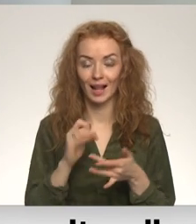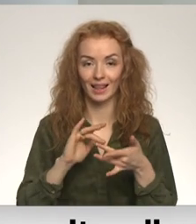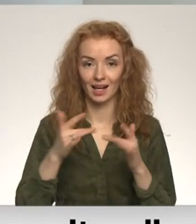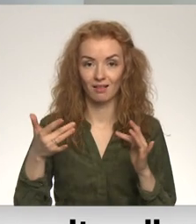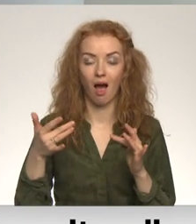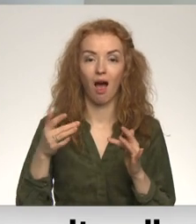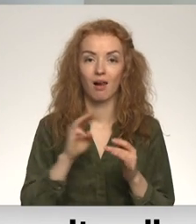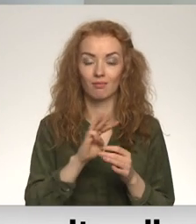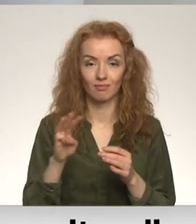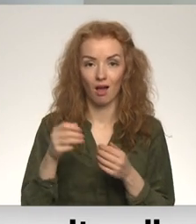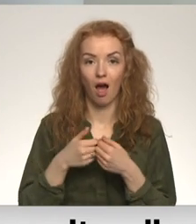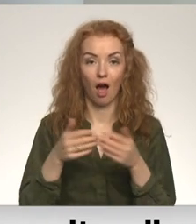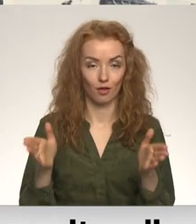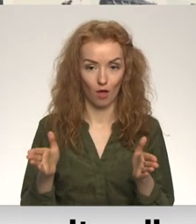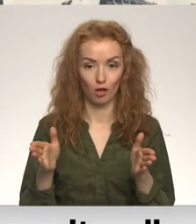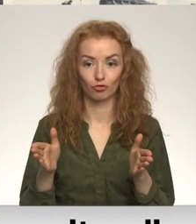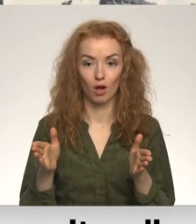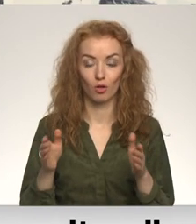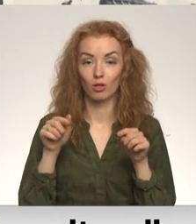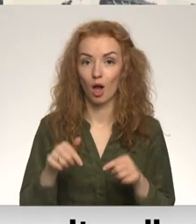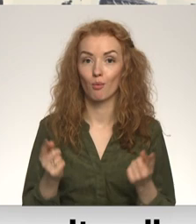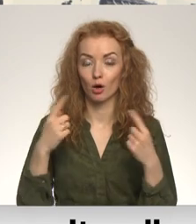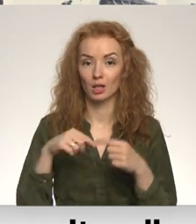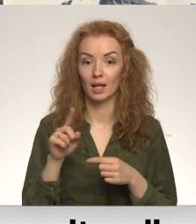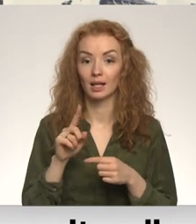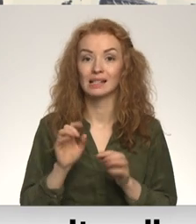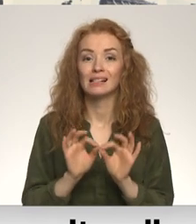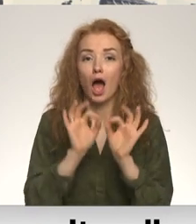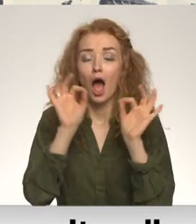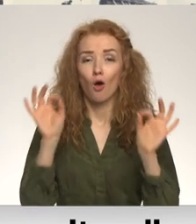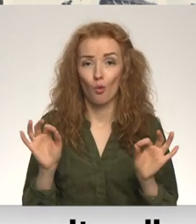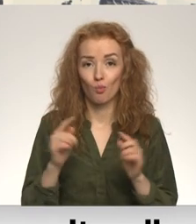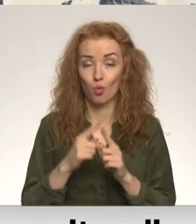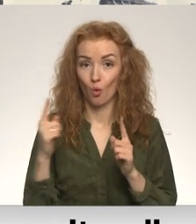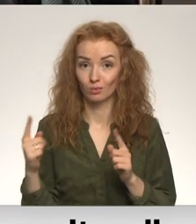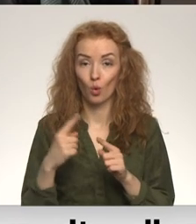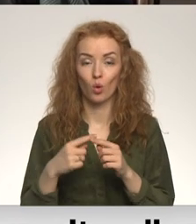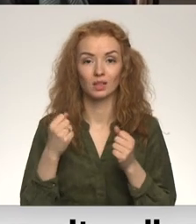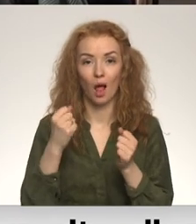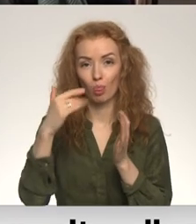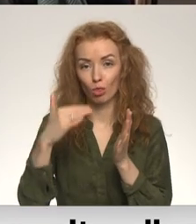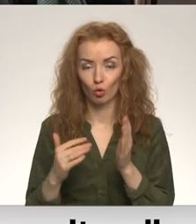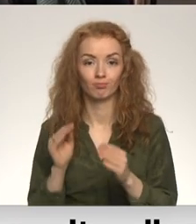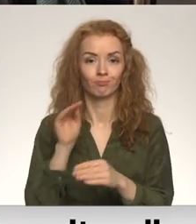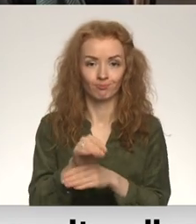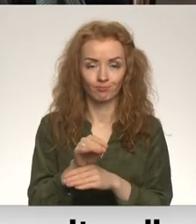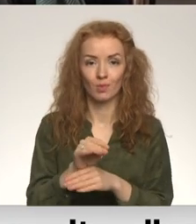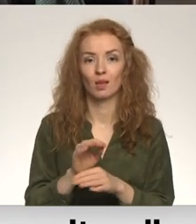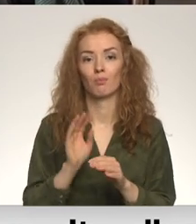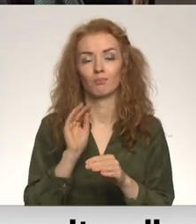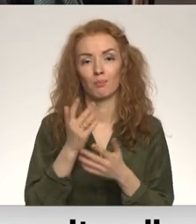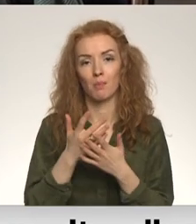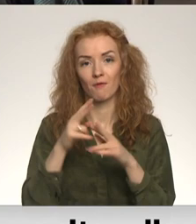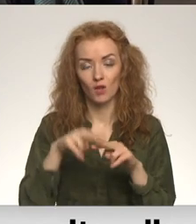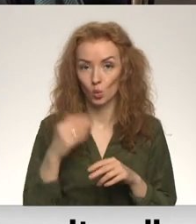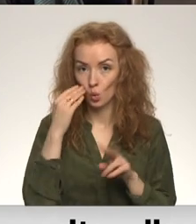platformas Livonian Tech atvēršanu. Tā šobrīd ir pašā sākuma posmā un saturs tiks papildināts sākot no vietu nosaukumiem